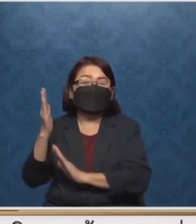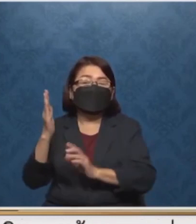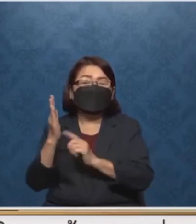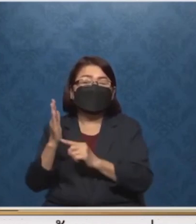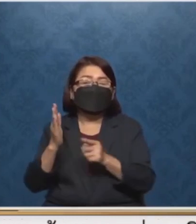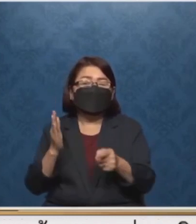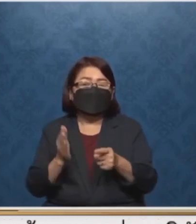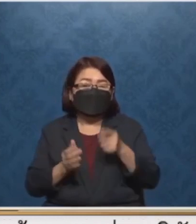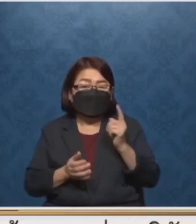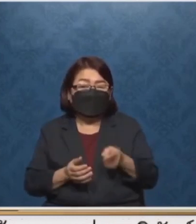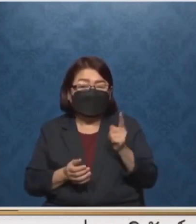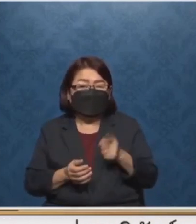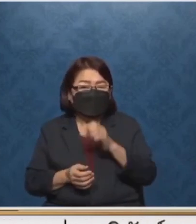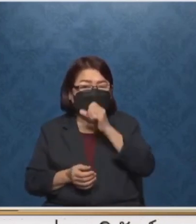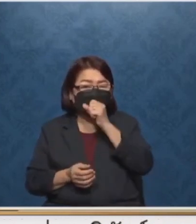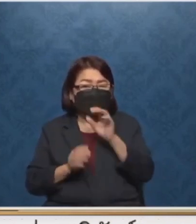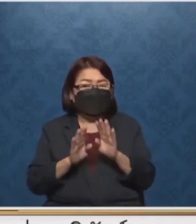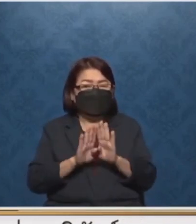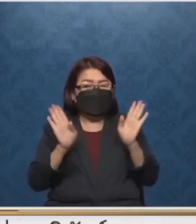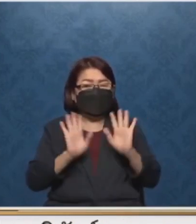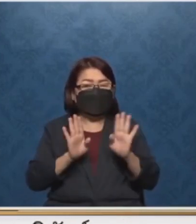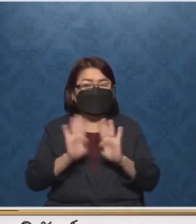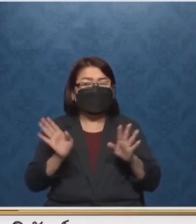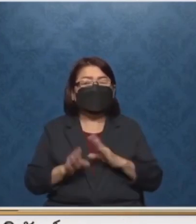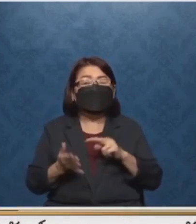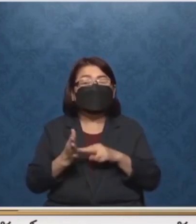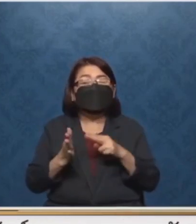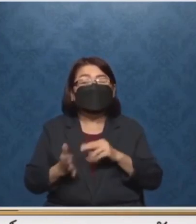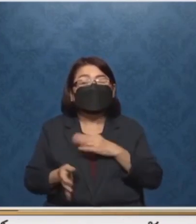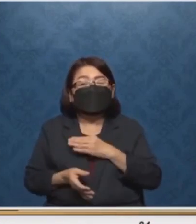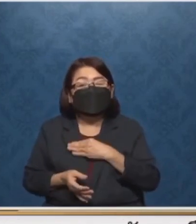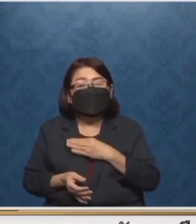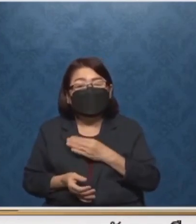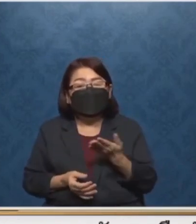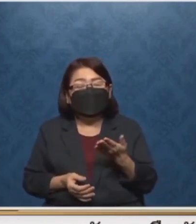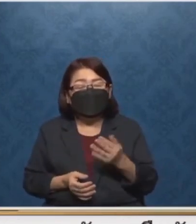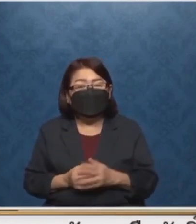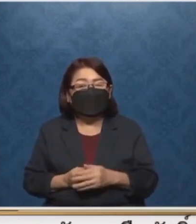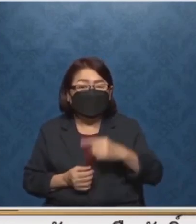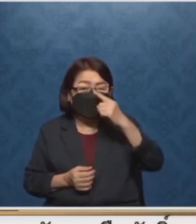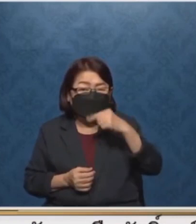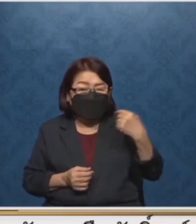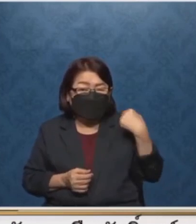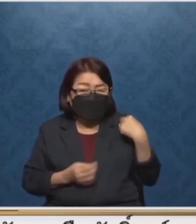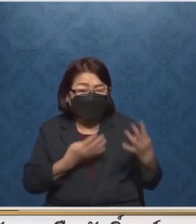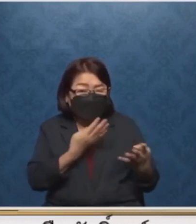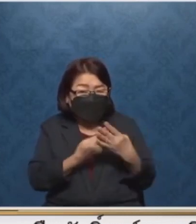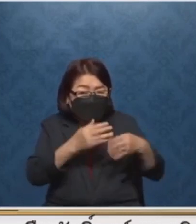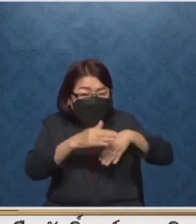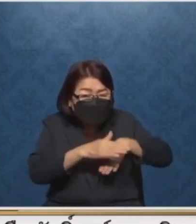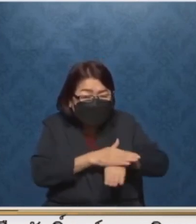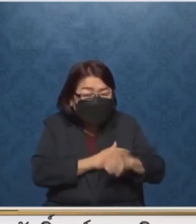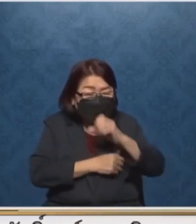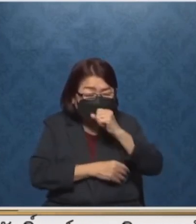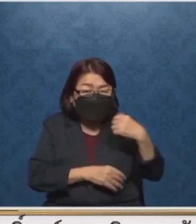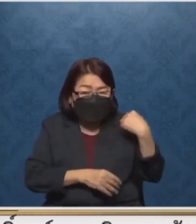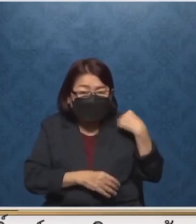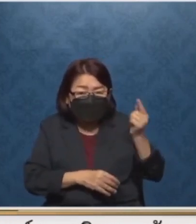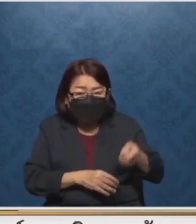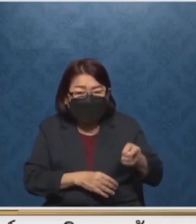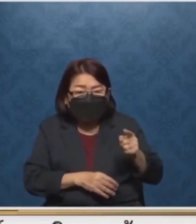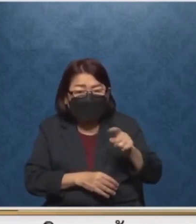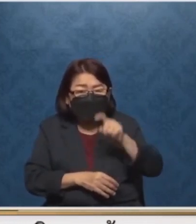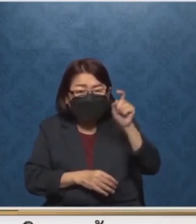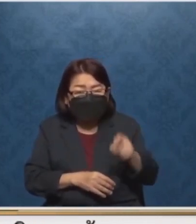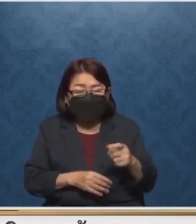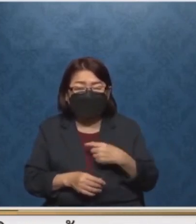จริงท่านประธานคะประเทศเรามีคุกลับจริงหรือเปล่าคะดิฉันจะถามใครได้